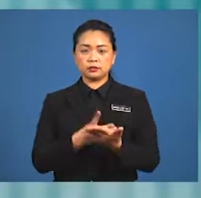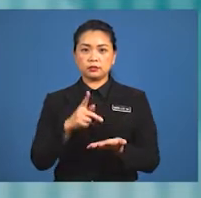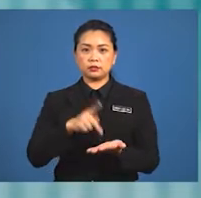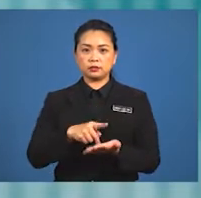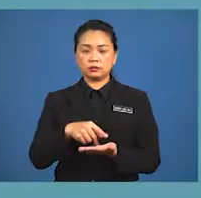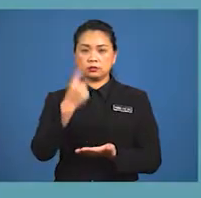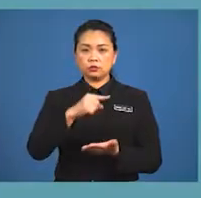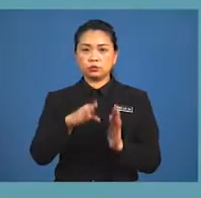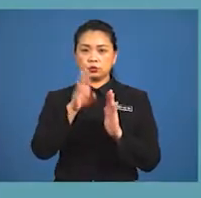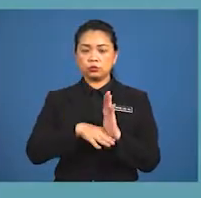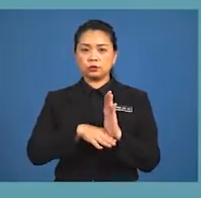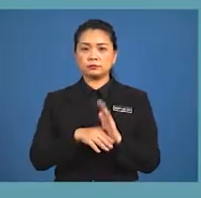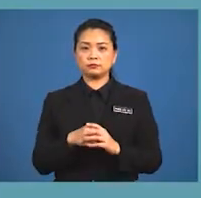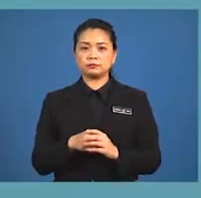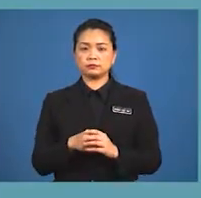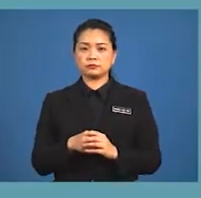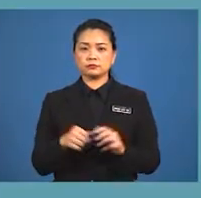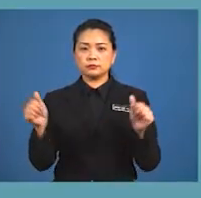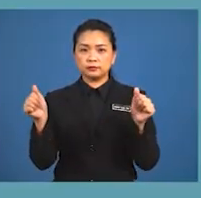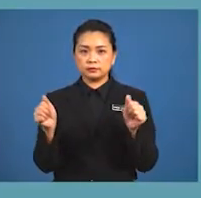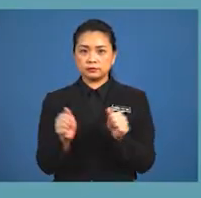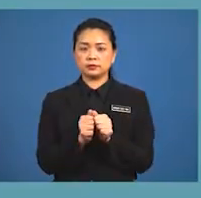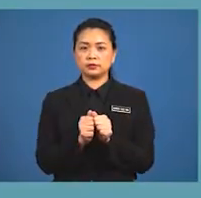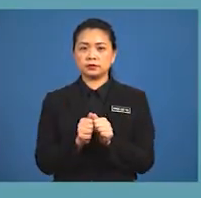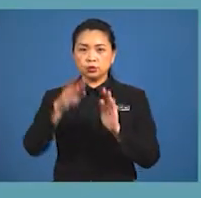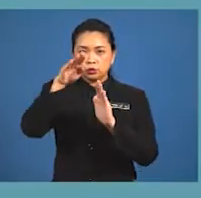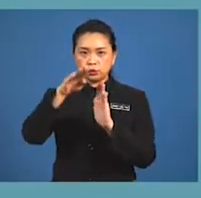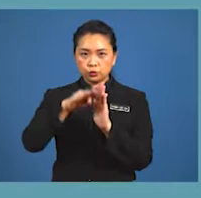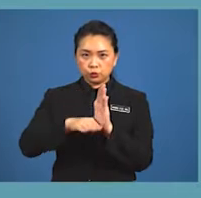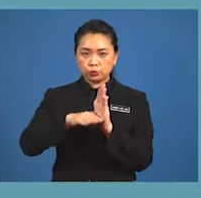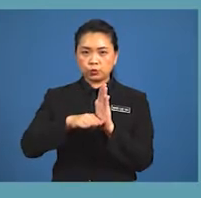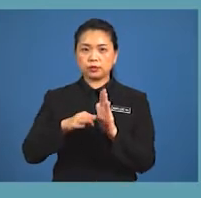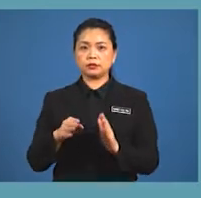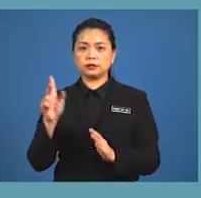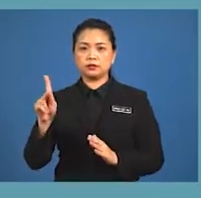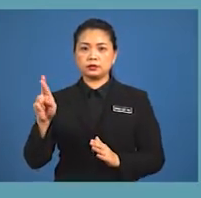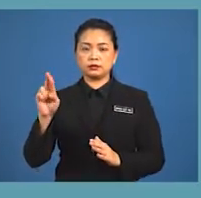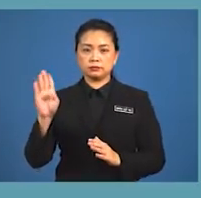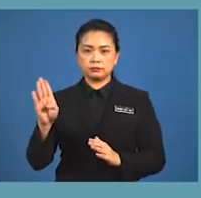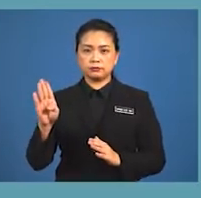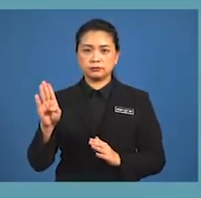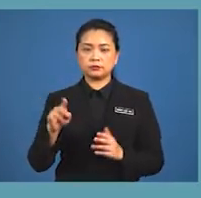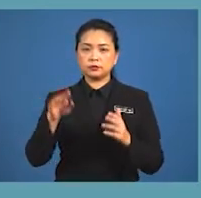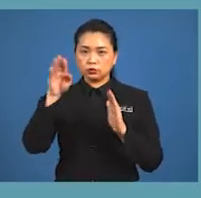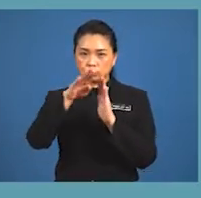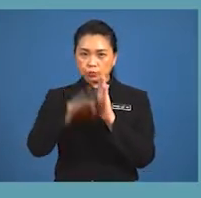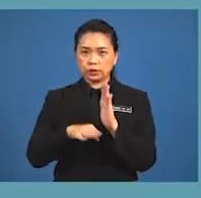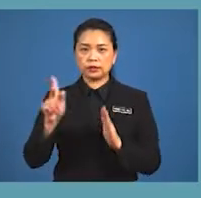mengatasi pengangguran. Ini dilakukan dengan menurunkan kadar reserve berkanun, menurunkan kadar reserve